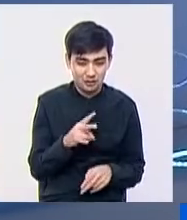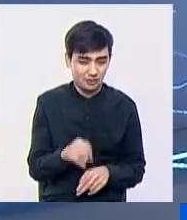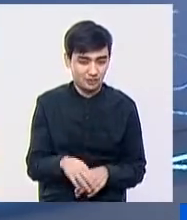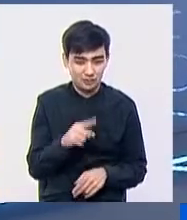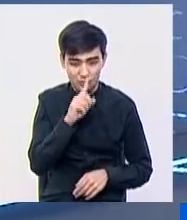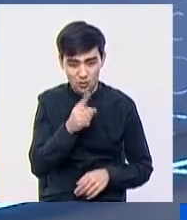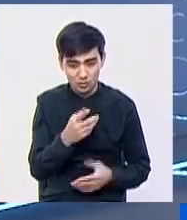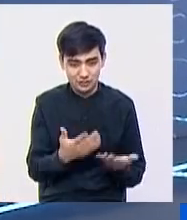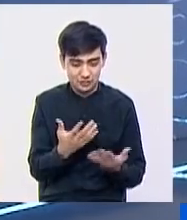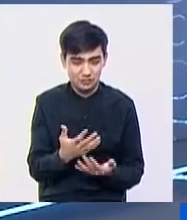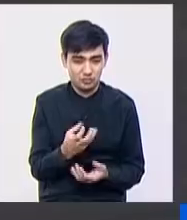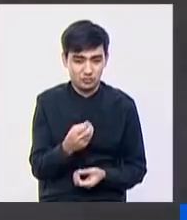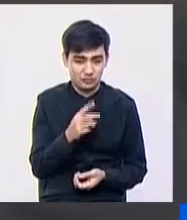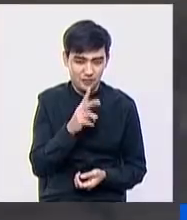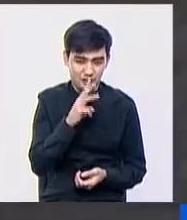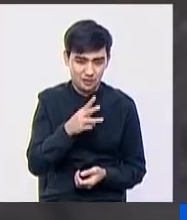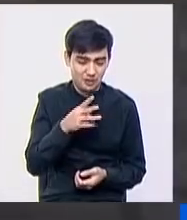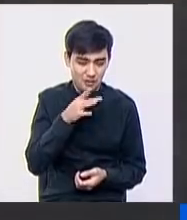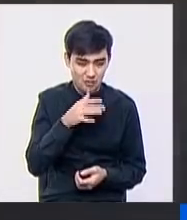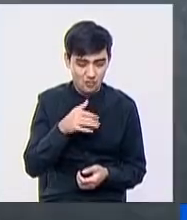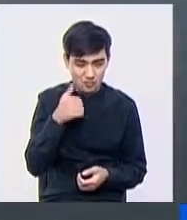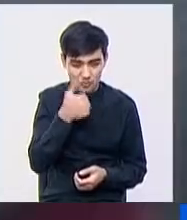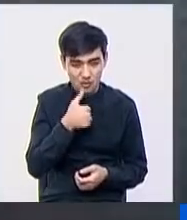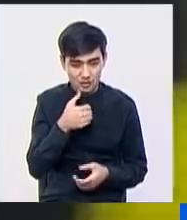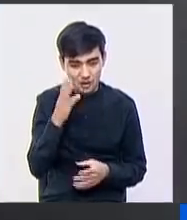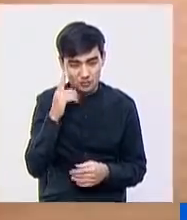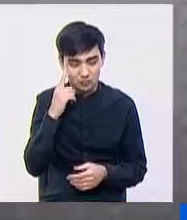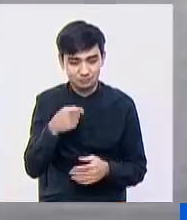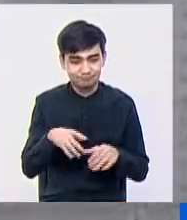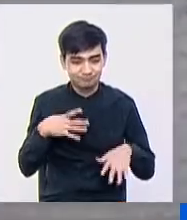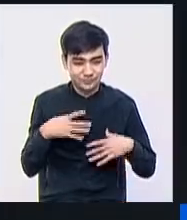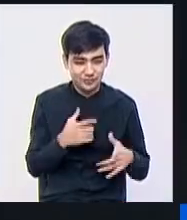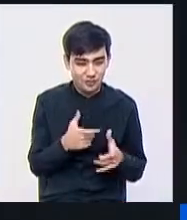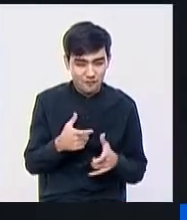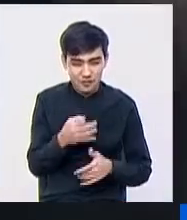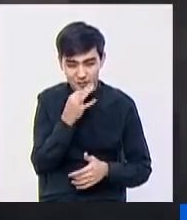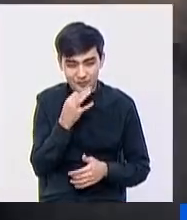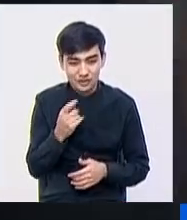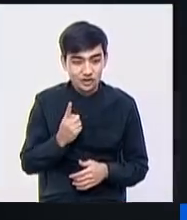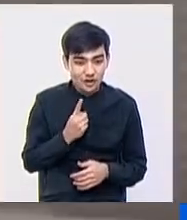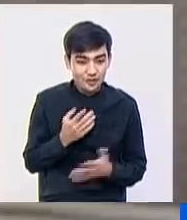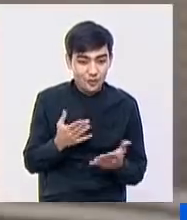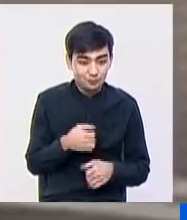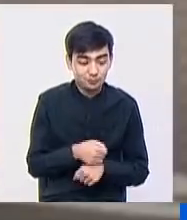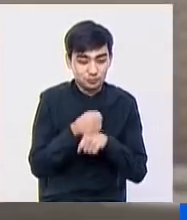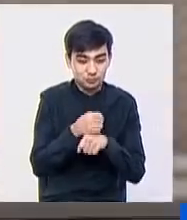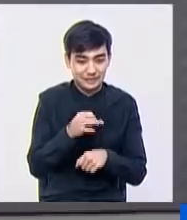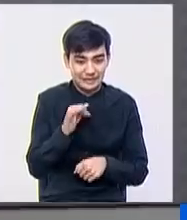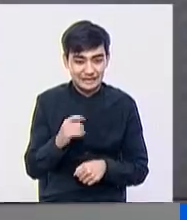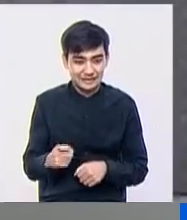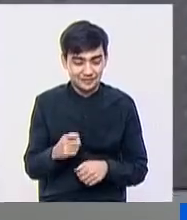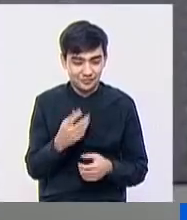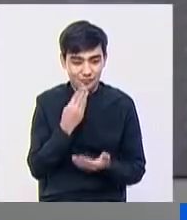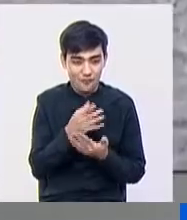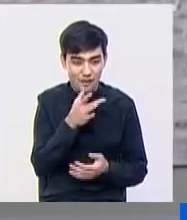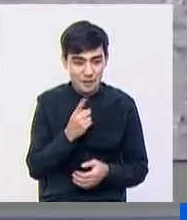а возможно, даже за несколько лет. Конечно же, это очевидно, что люди готовили заранее и ждали какого-то своего часа X. Поэтому